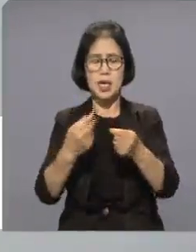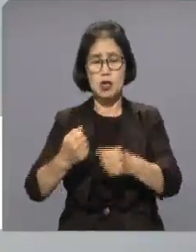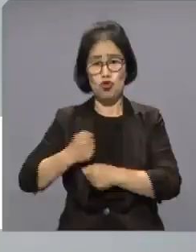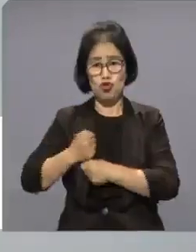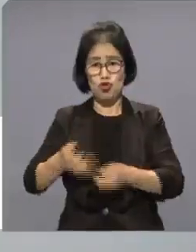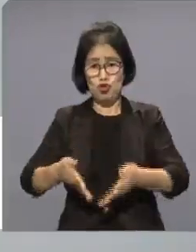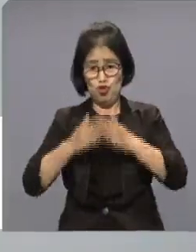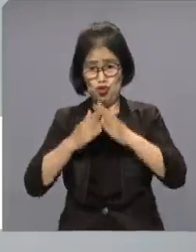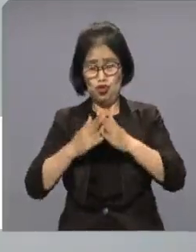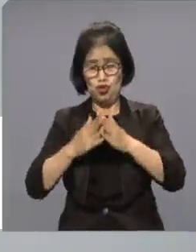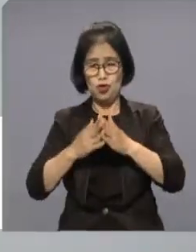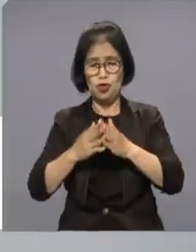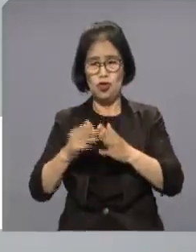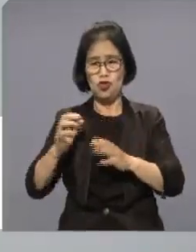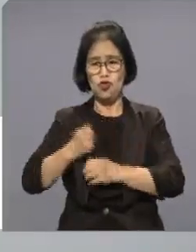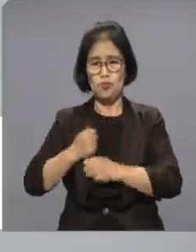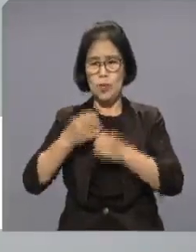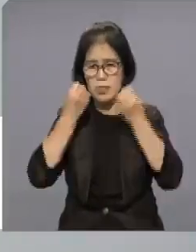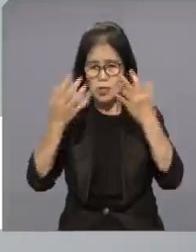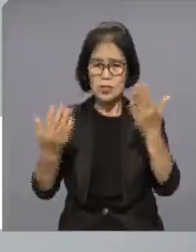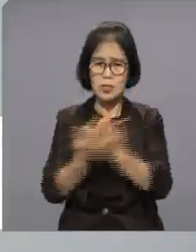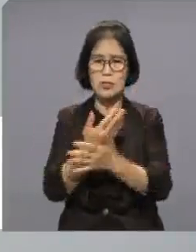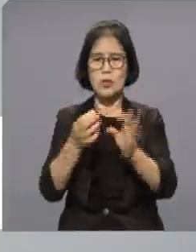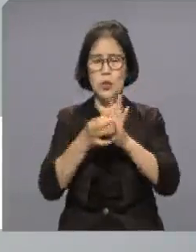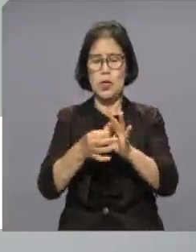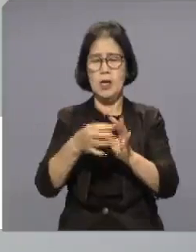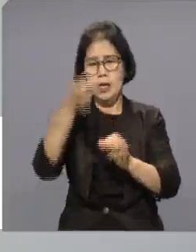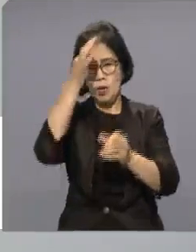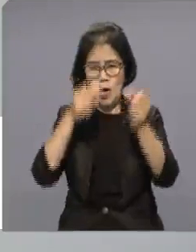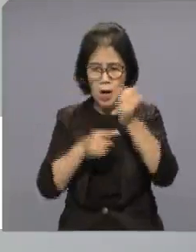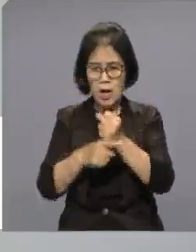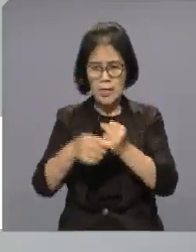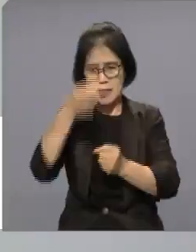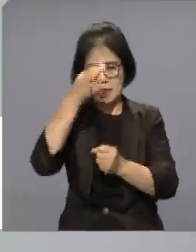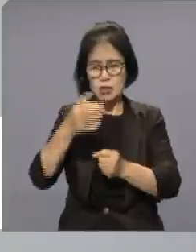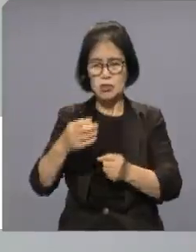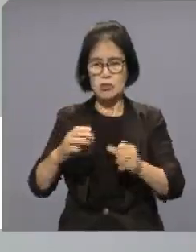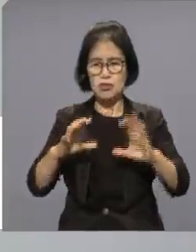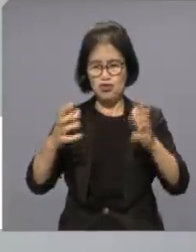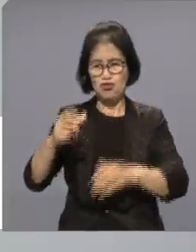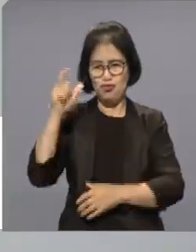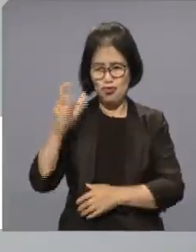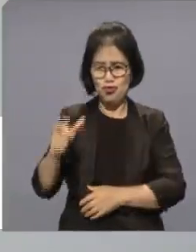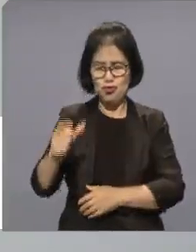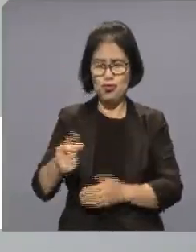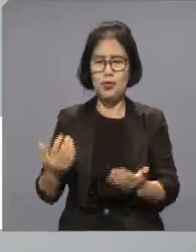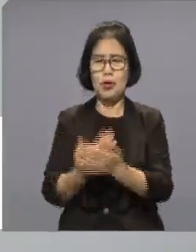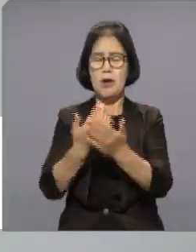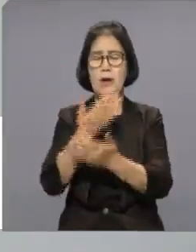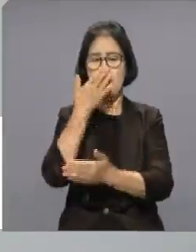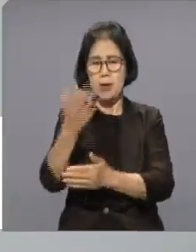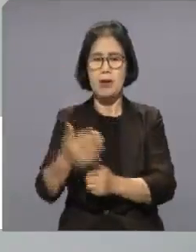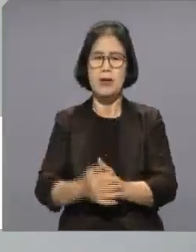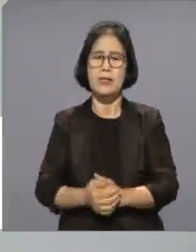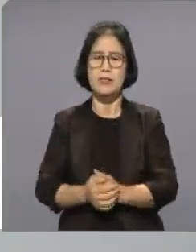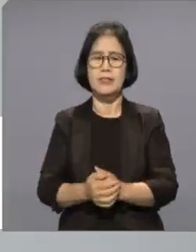수준의 국방 혁신을 통해 과학기술 강군으로 도약할 것입니다.